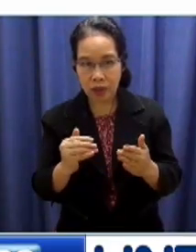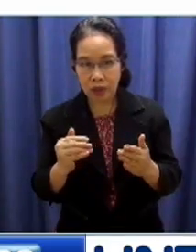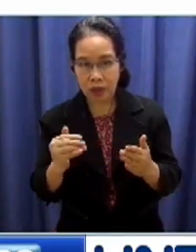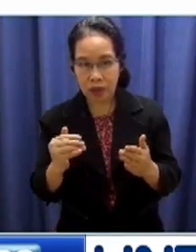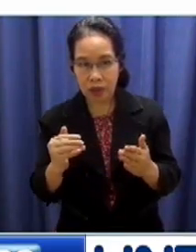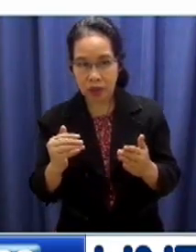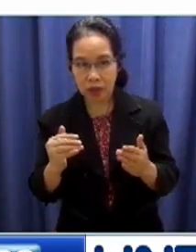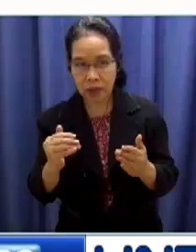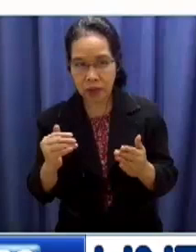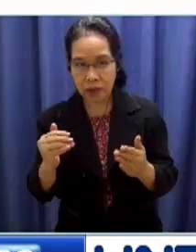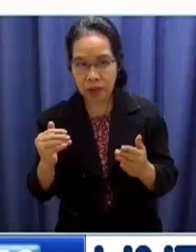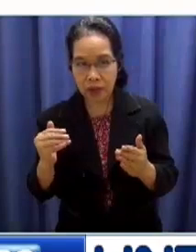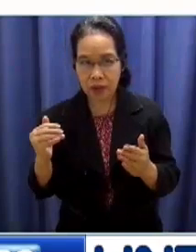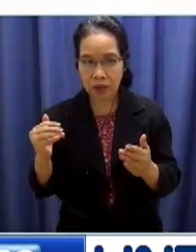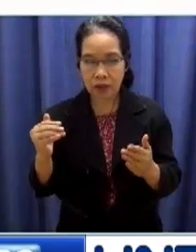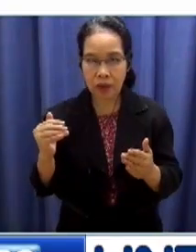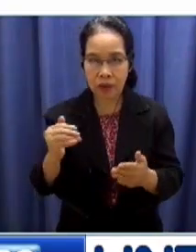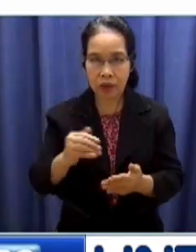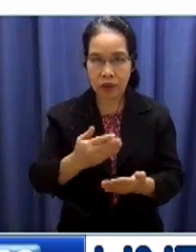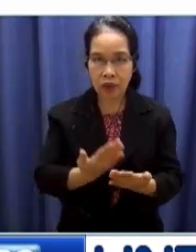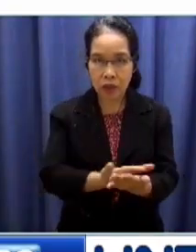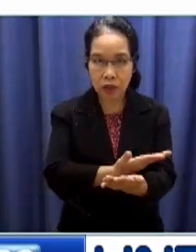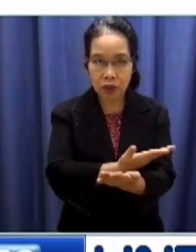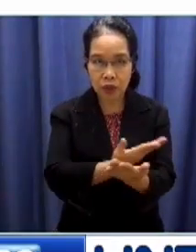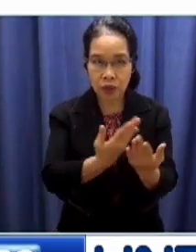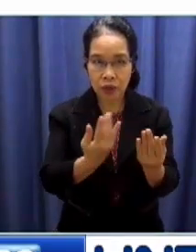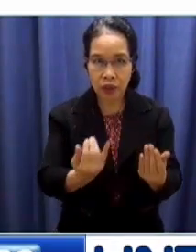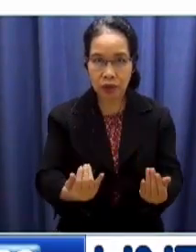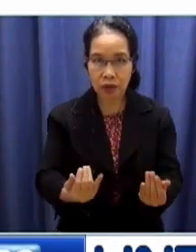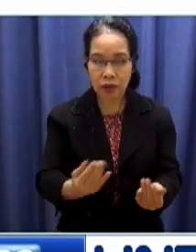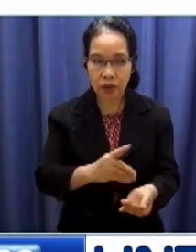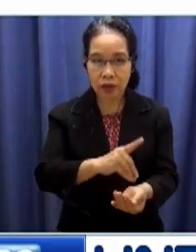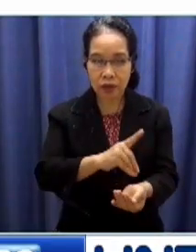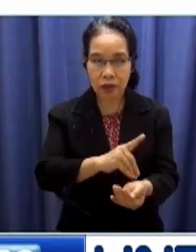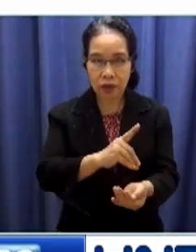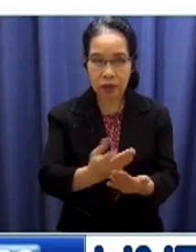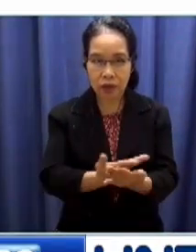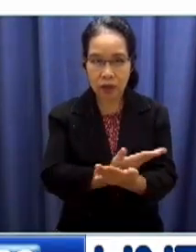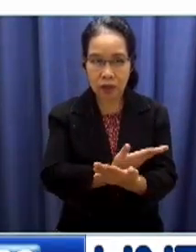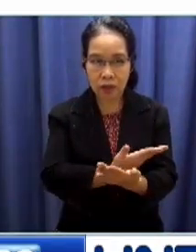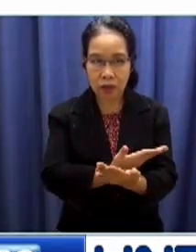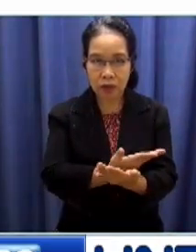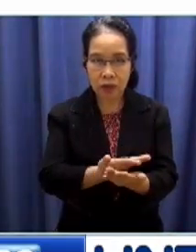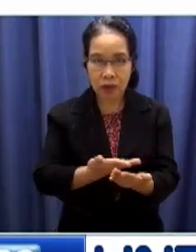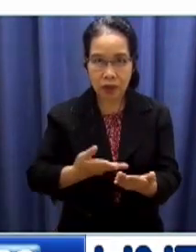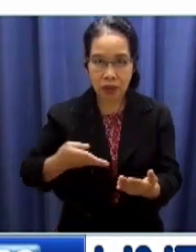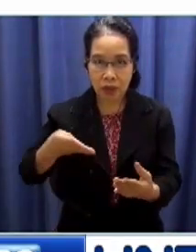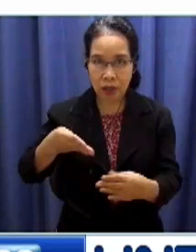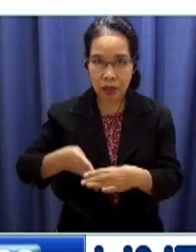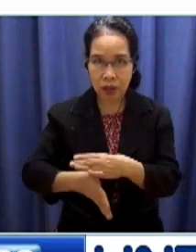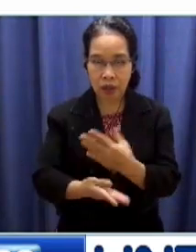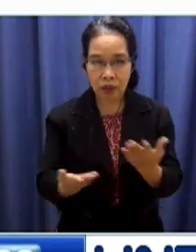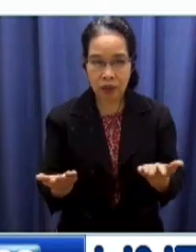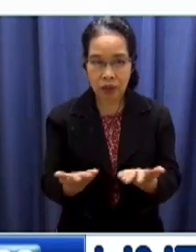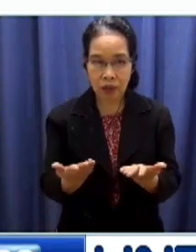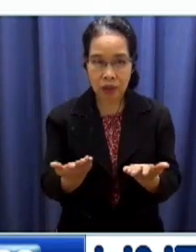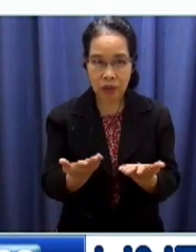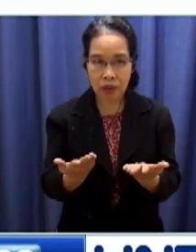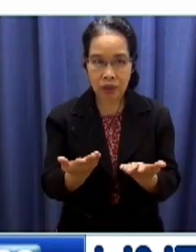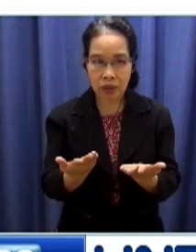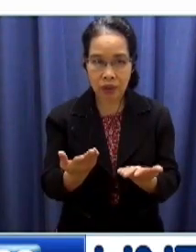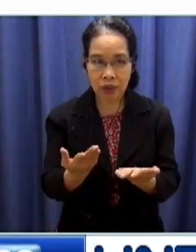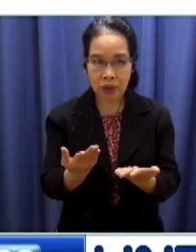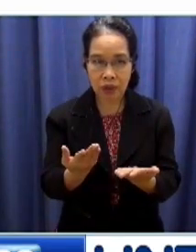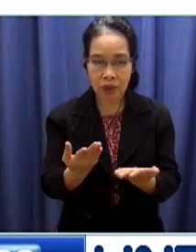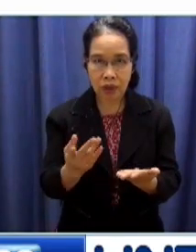itong bago ngayon, ano ba 'to, nakapasok na ba sa atin ang ano ba tawag nyo? Tama